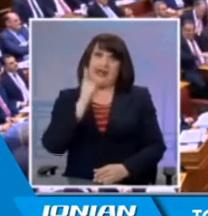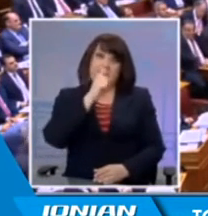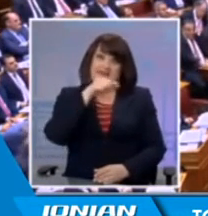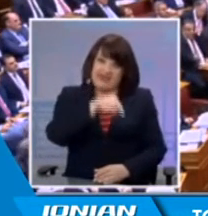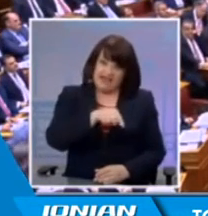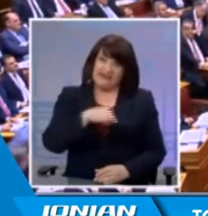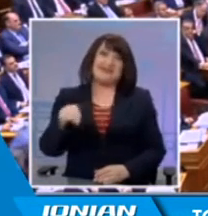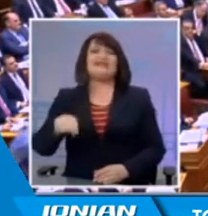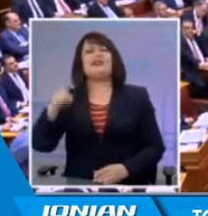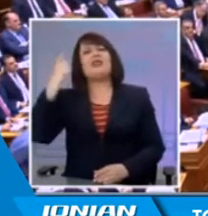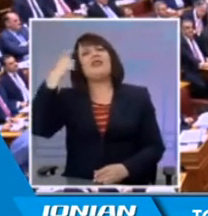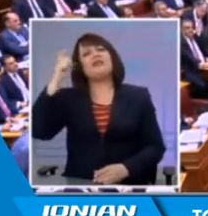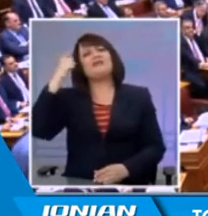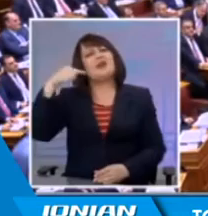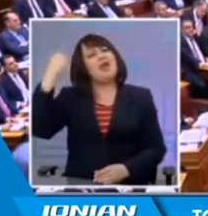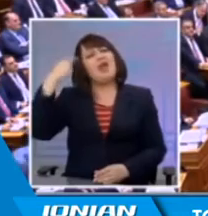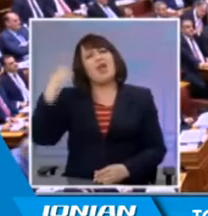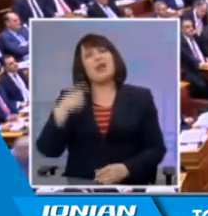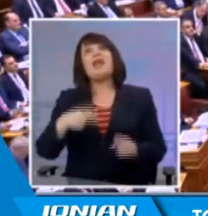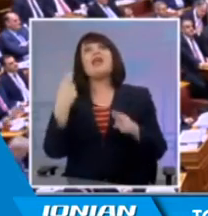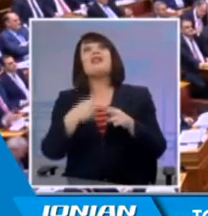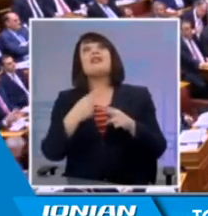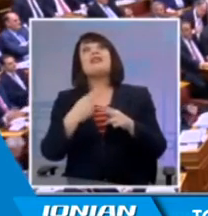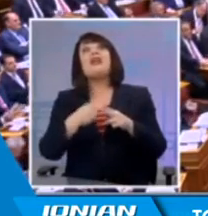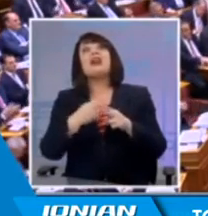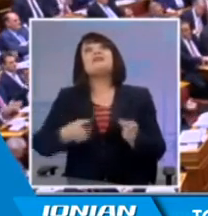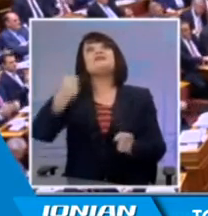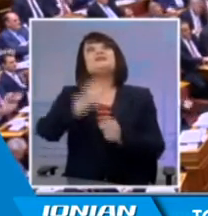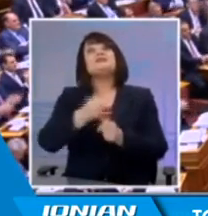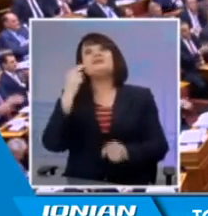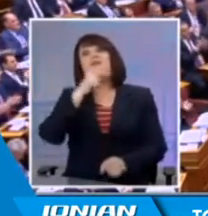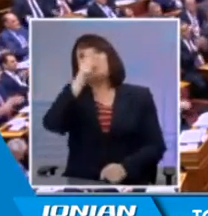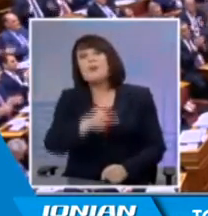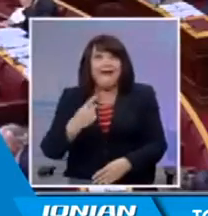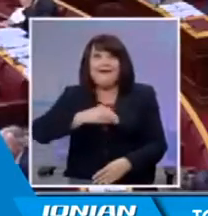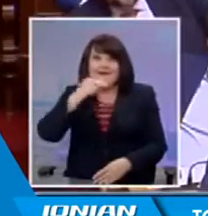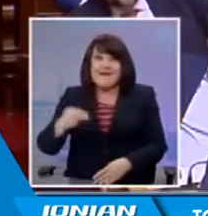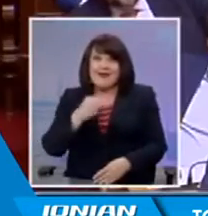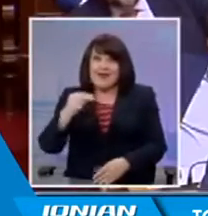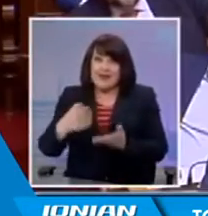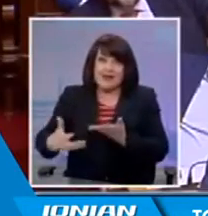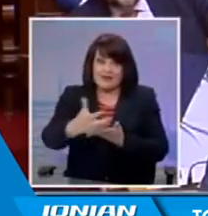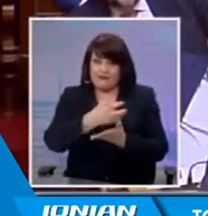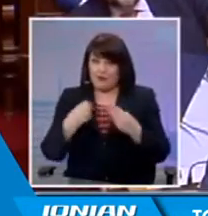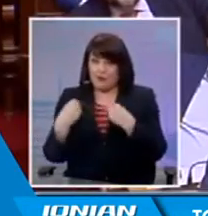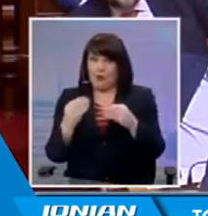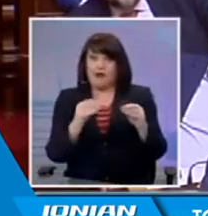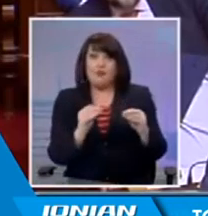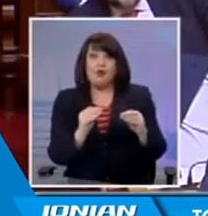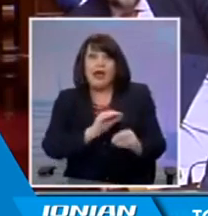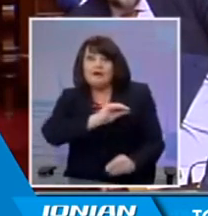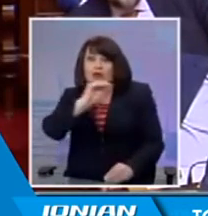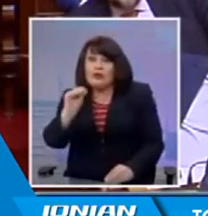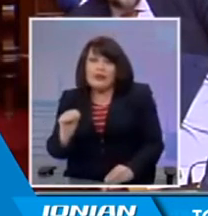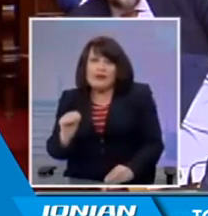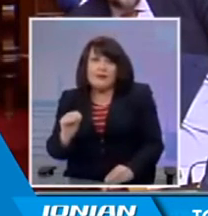ψεύτης είτε αυταπατώμενος δεν αξίζεται να είστε πρωθυπουργός αυτής της χώρας. Για λαϊκισμό και δημαγωγία κατηγόρησε τον